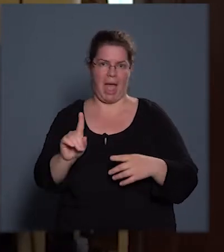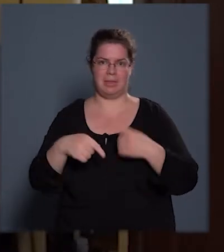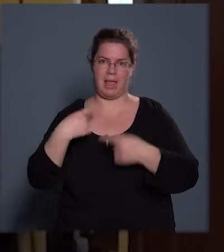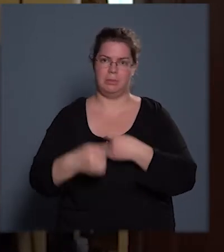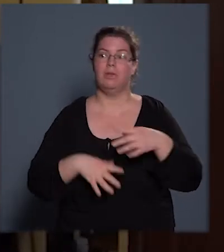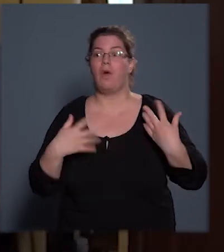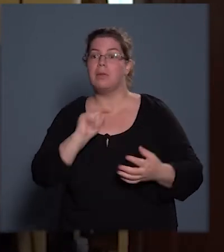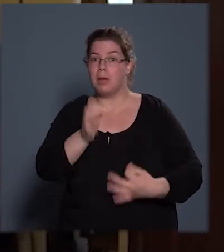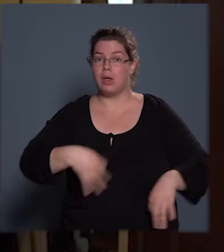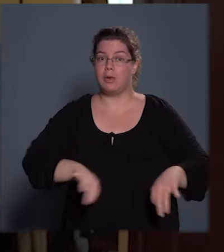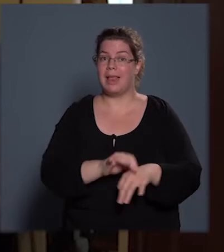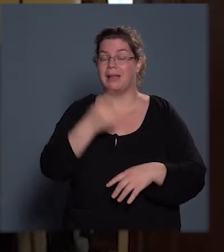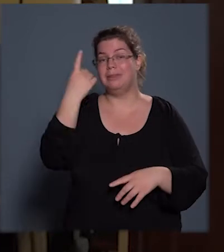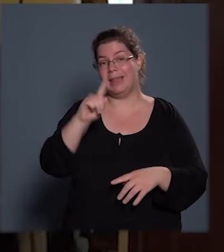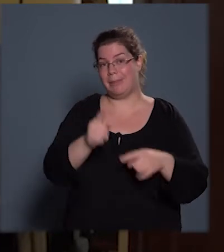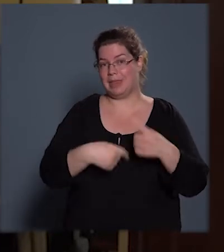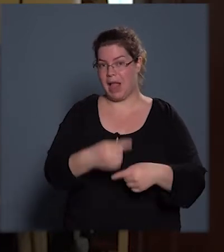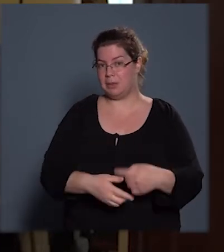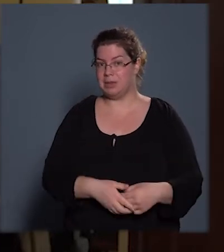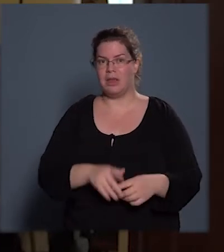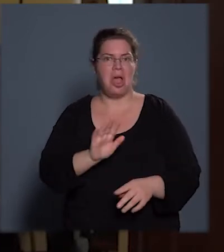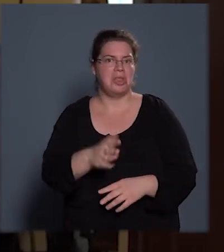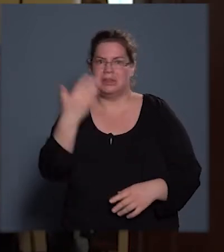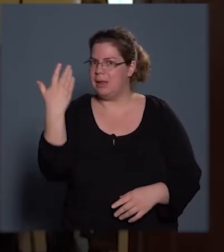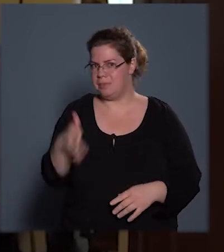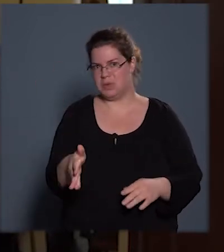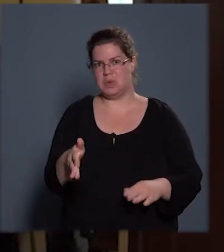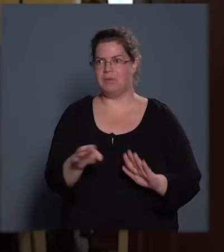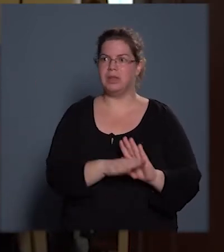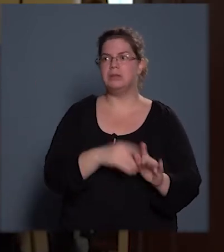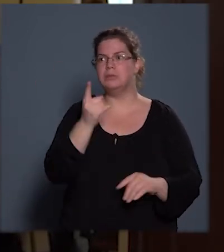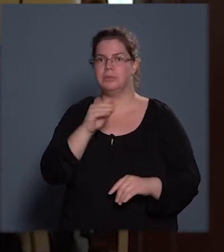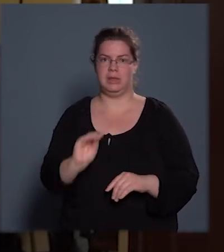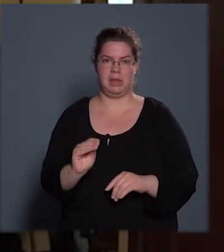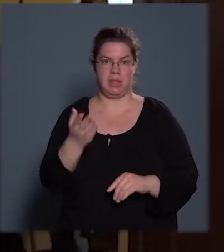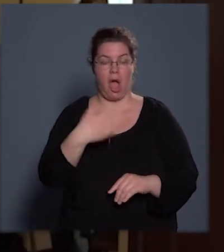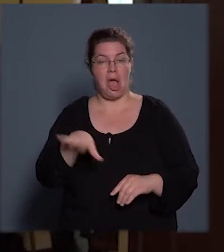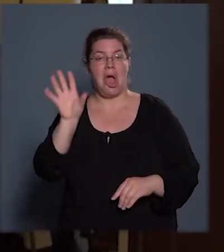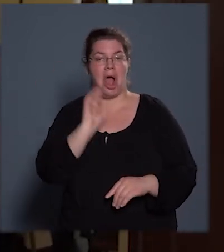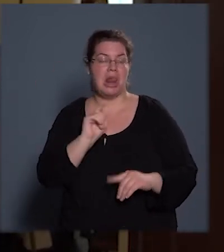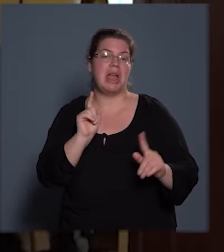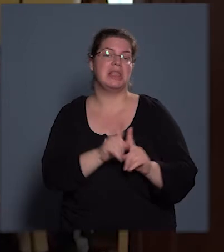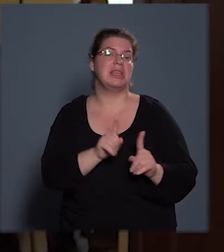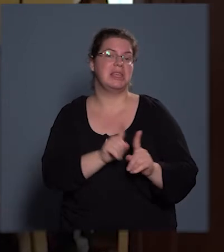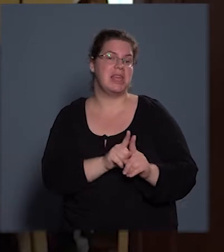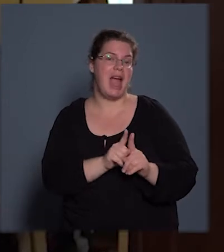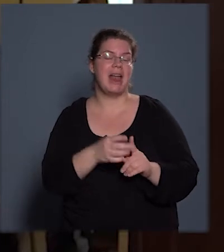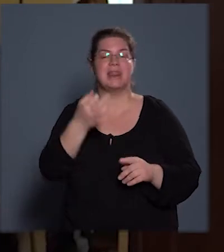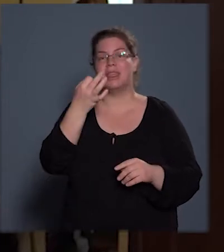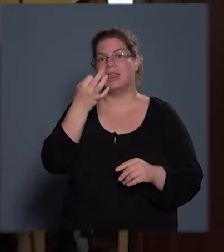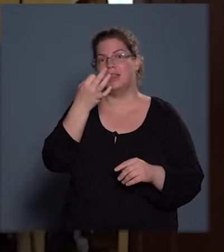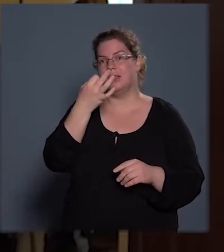vagy magyarországi német származású, annak nem tudom feltétlenül, hogy mit jelent, ha hall egy ilyen német,